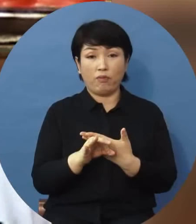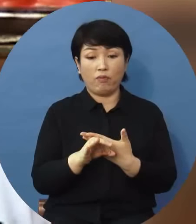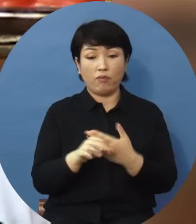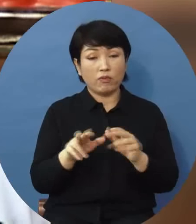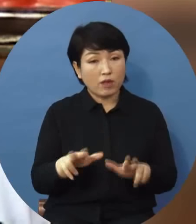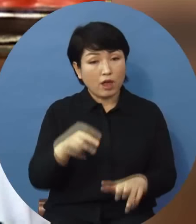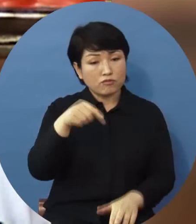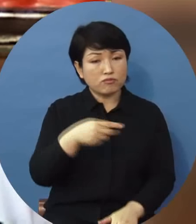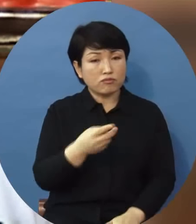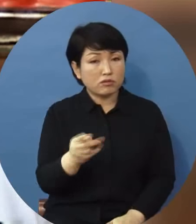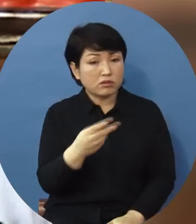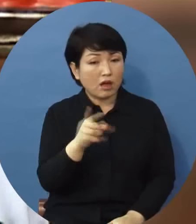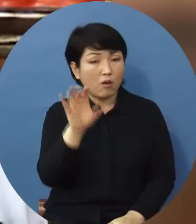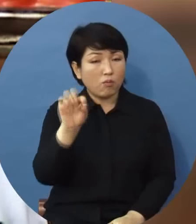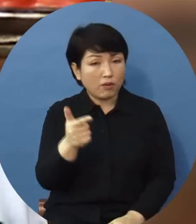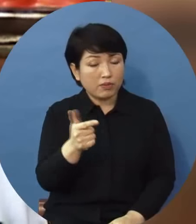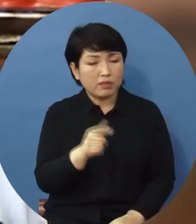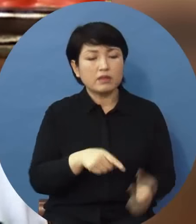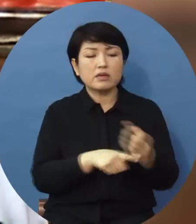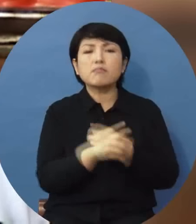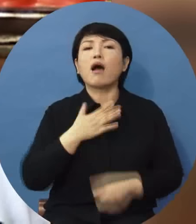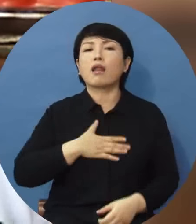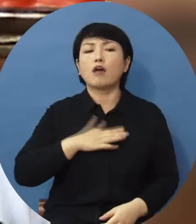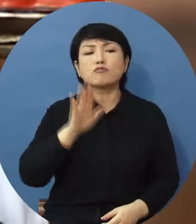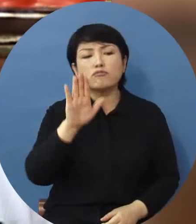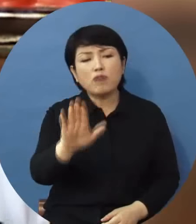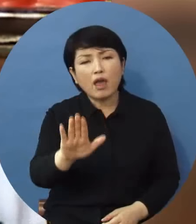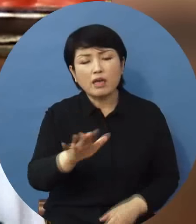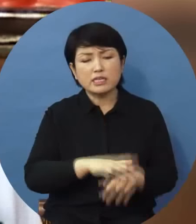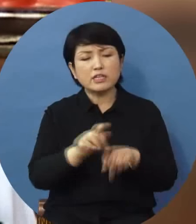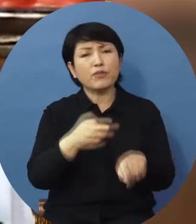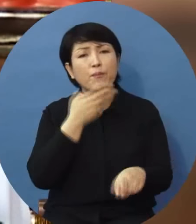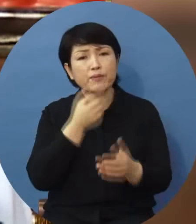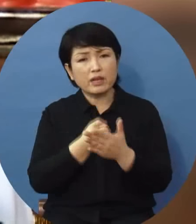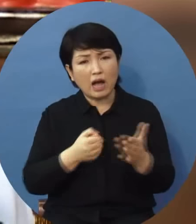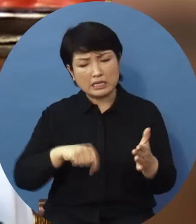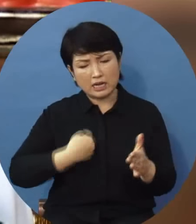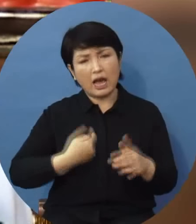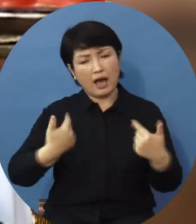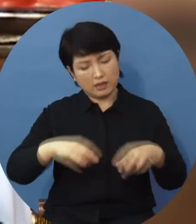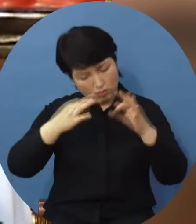이치를 깨쳤는데 실천이 안 되기 때문에 자기가 자기 점검이 가능해진다.